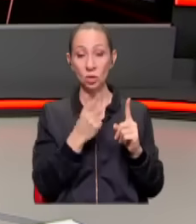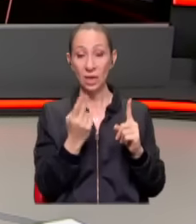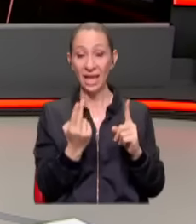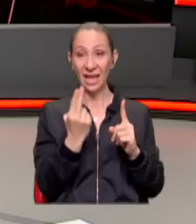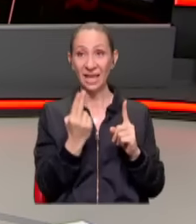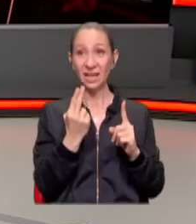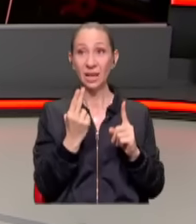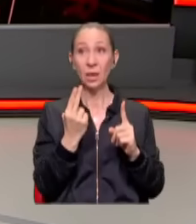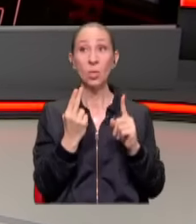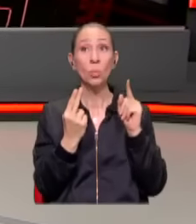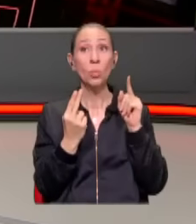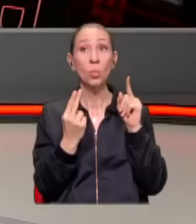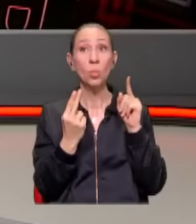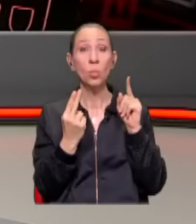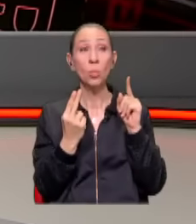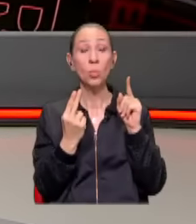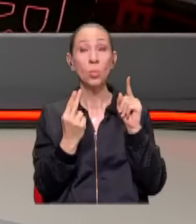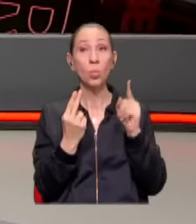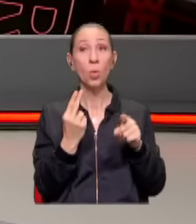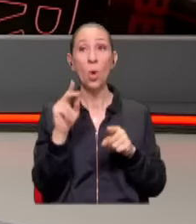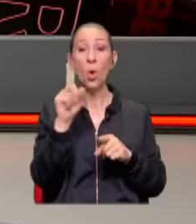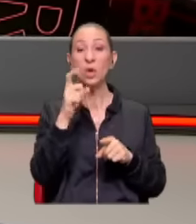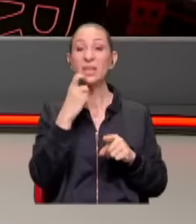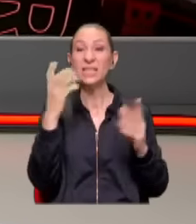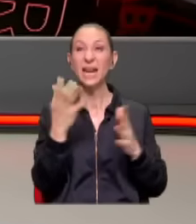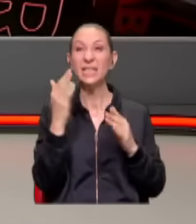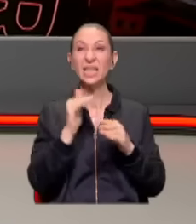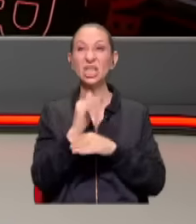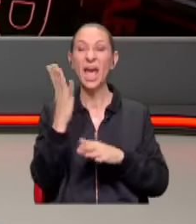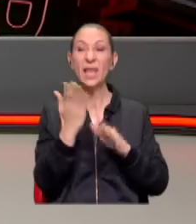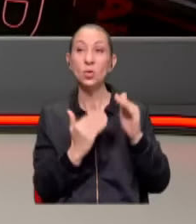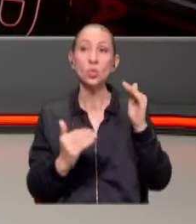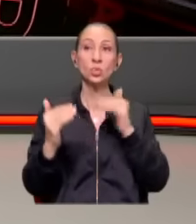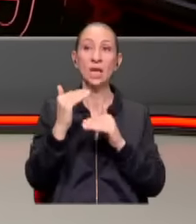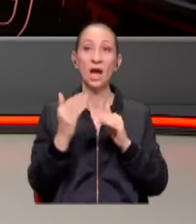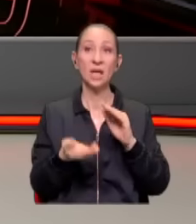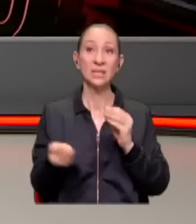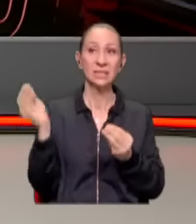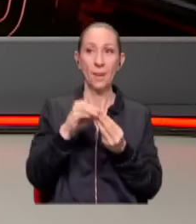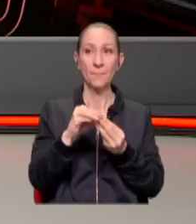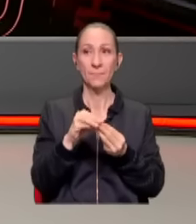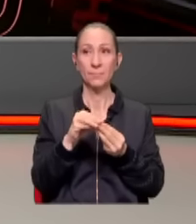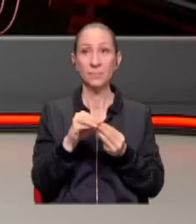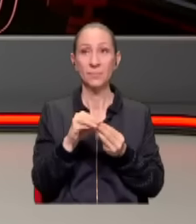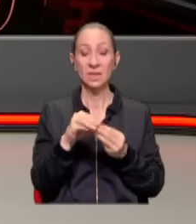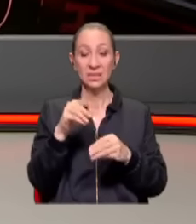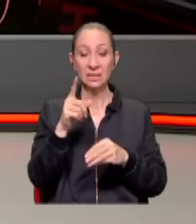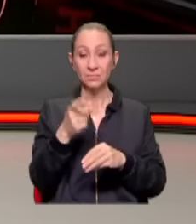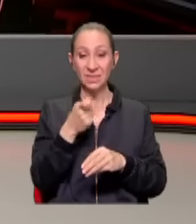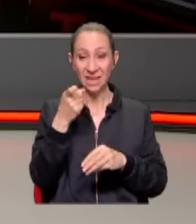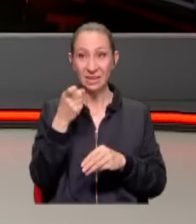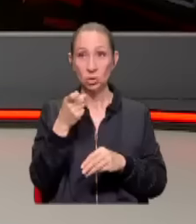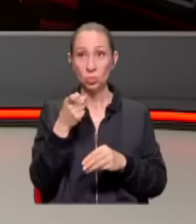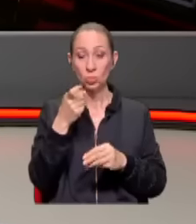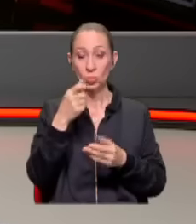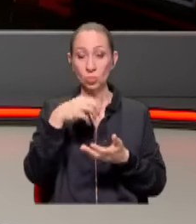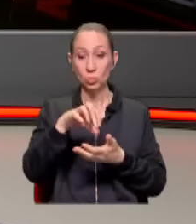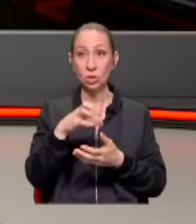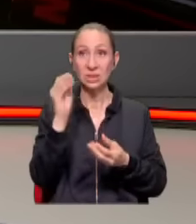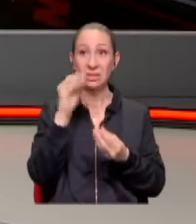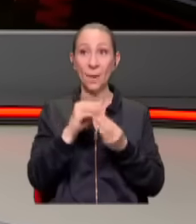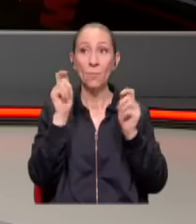%7 ve bu 10 yıllardır yaşanan en yüksek artış. Saatlik brüt